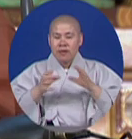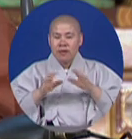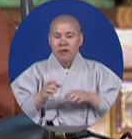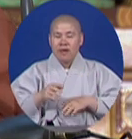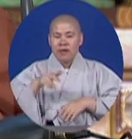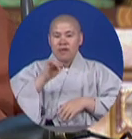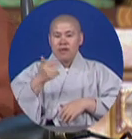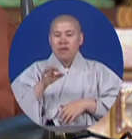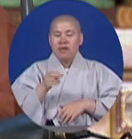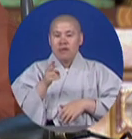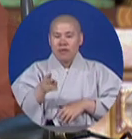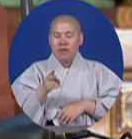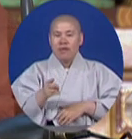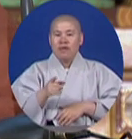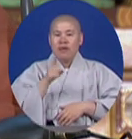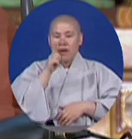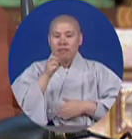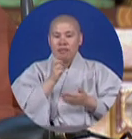진여일법뿐입니다.